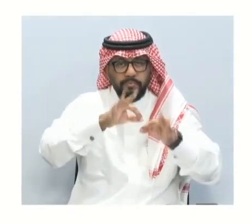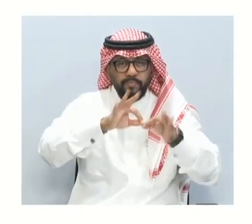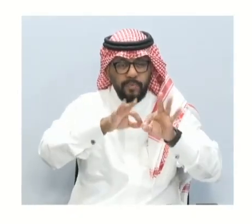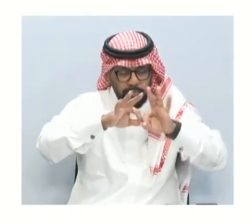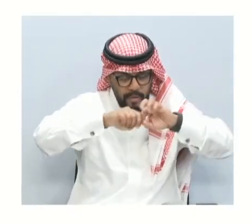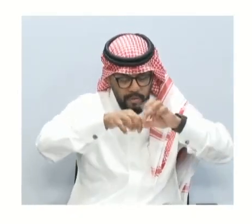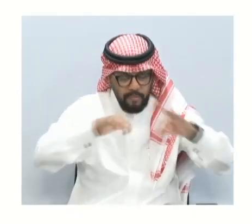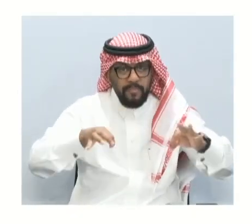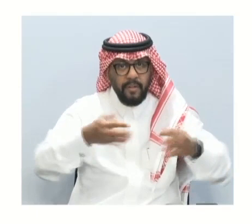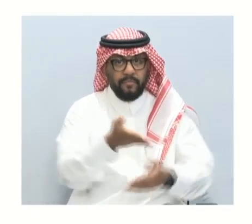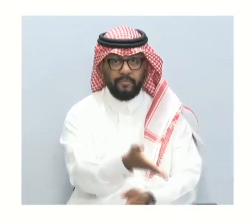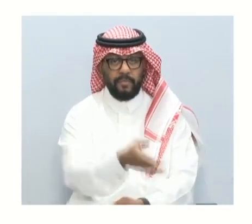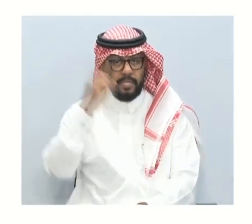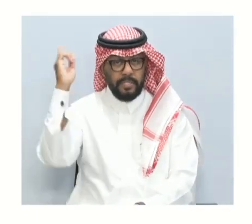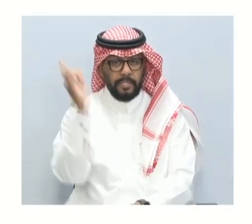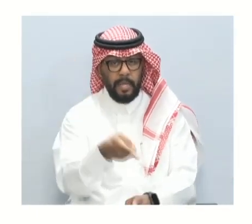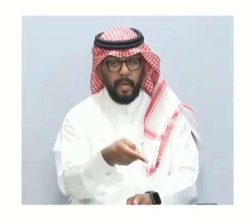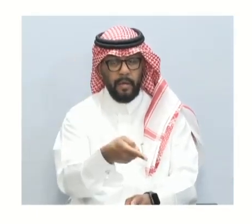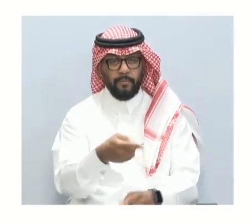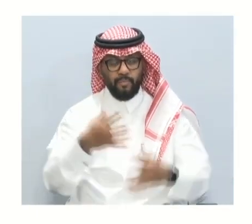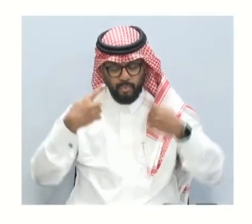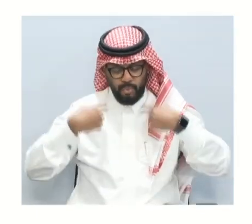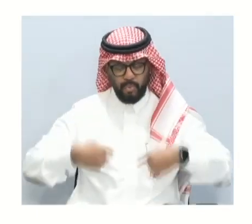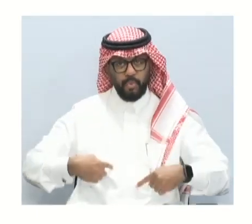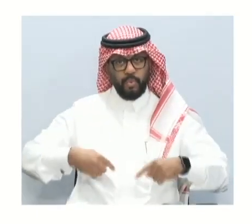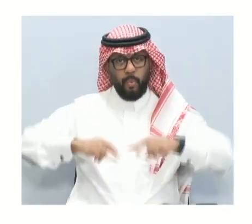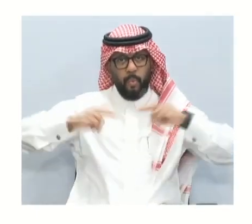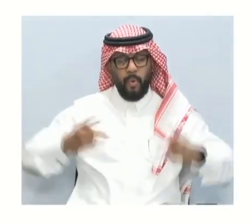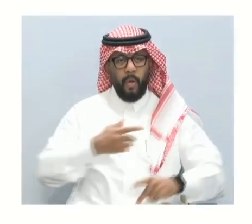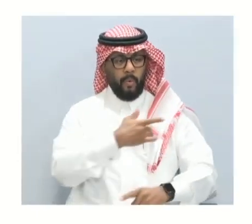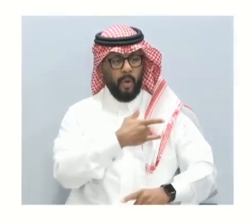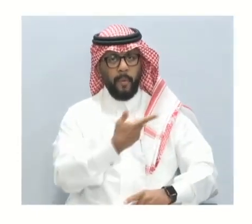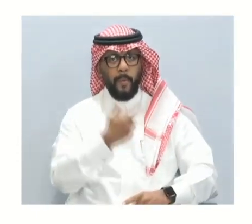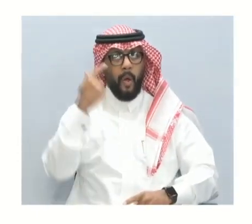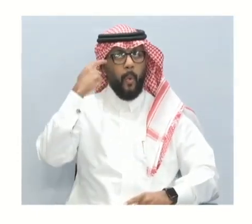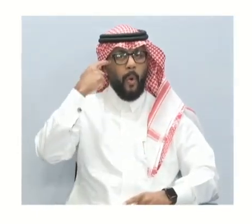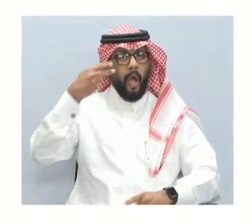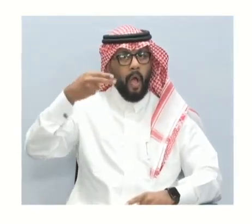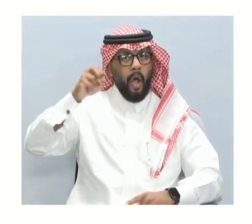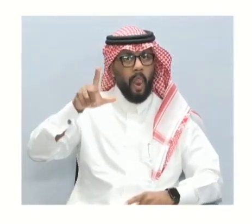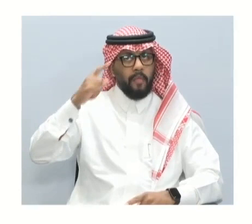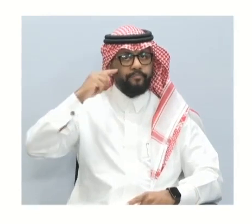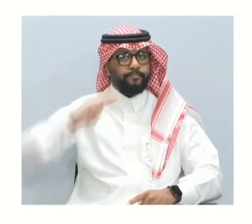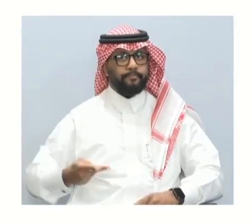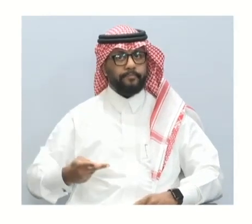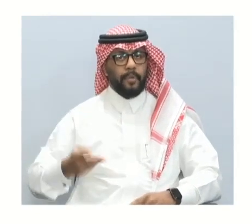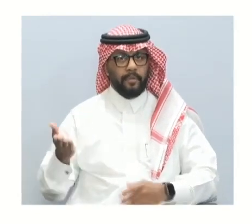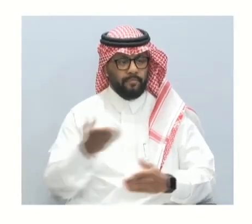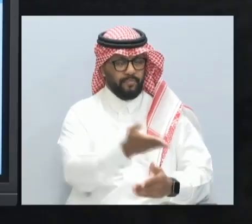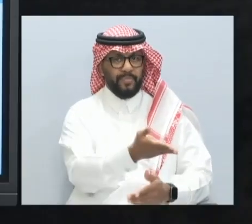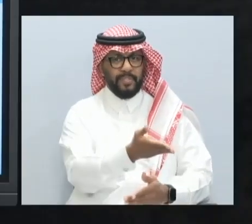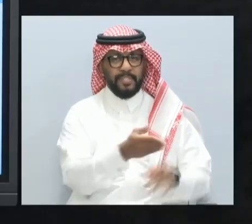يؤثر في البدن في بدن المسحور او قلبه او عقله فهي عقد